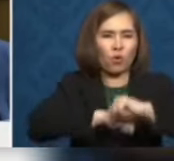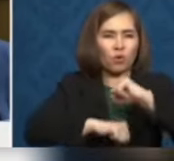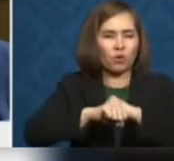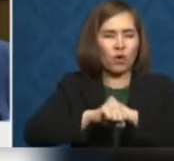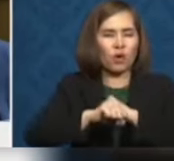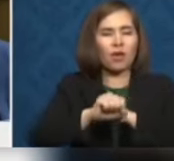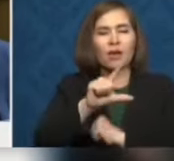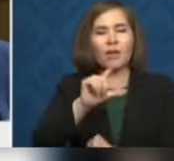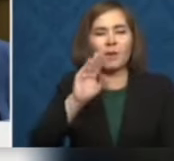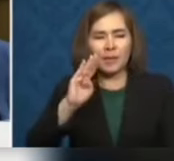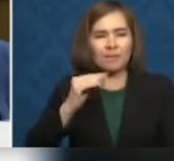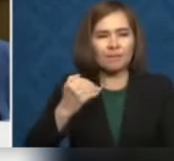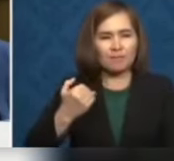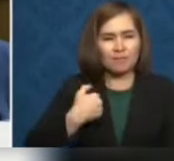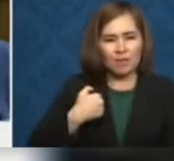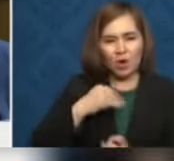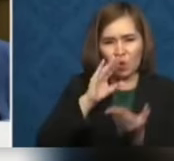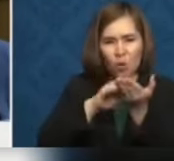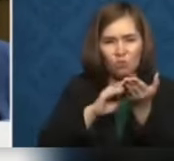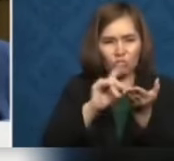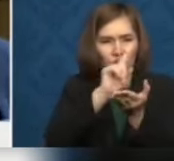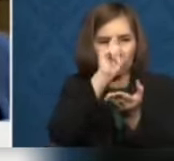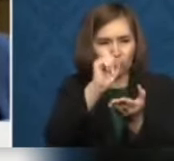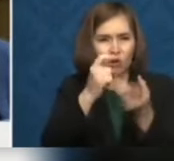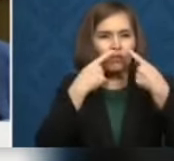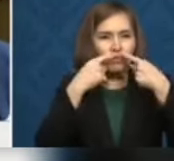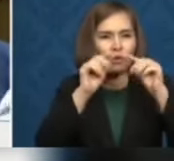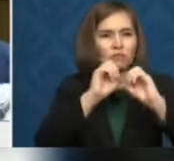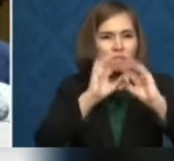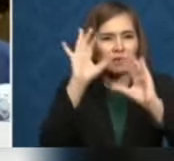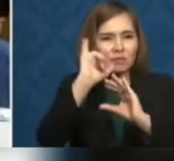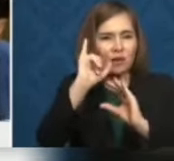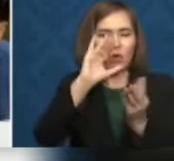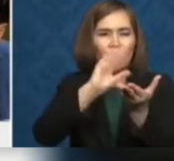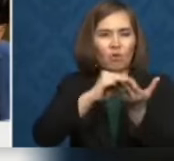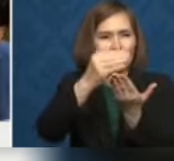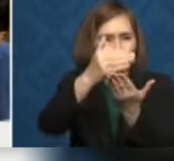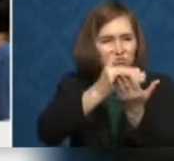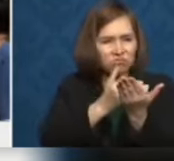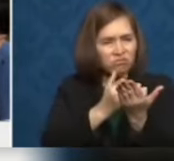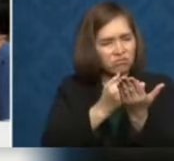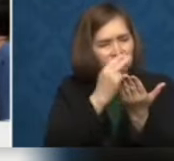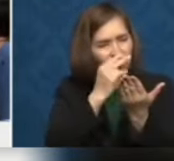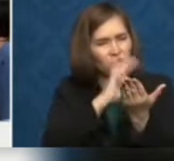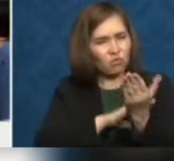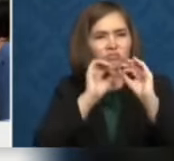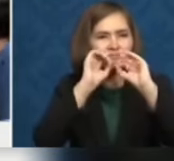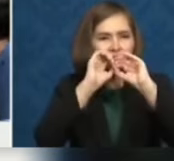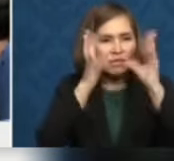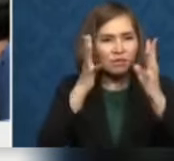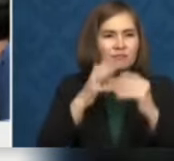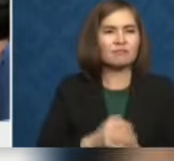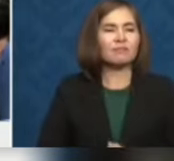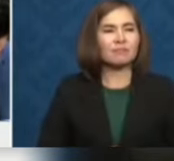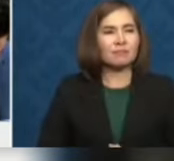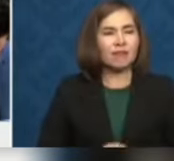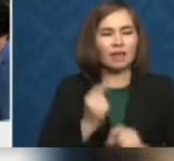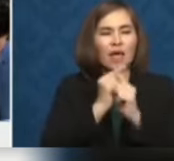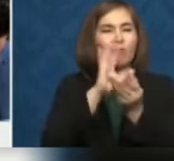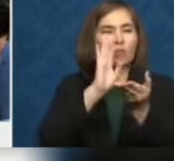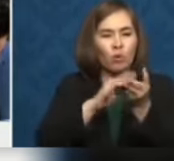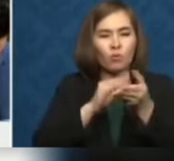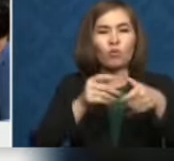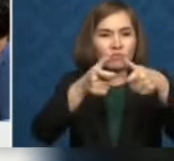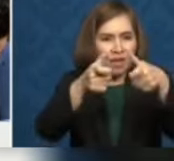มีคำถามที่ยังไม่มีคำตอบและความชัดเจนอีกมากมายถ้าจะอ่านดูในรายงาน